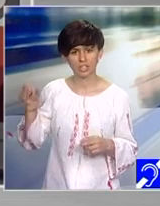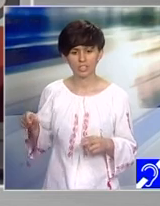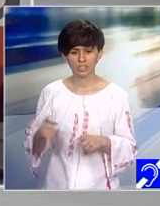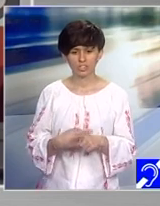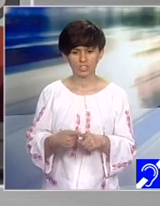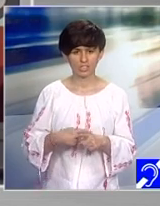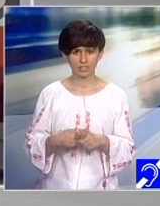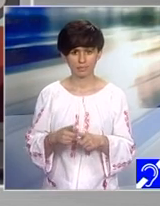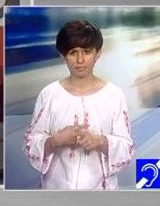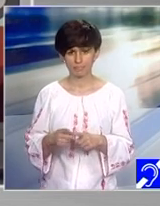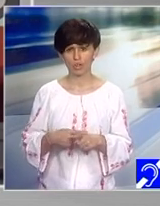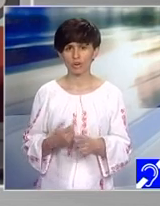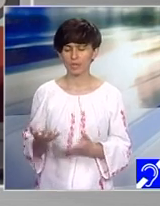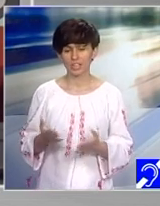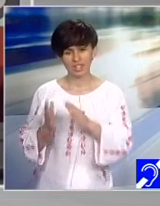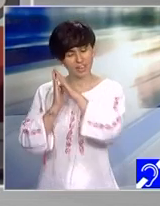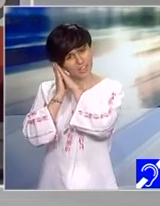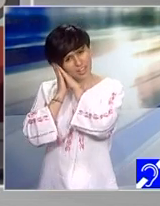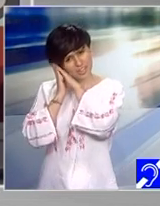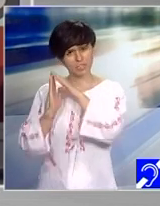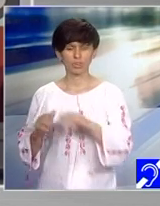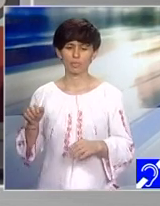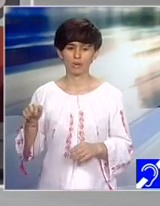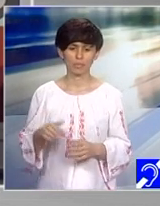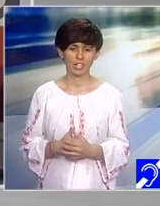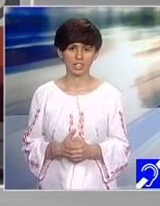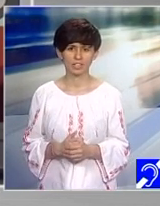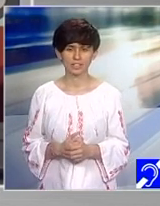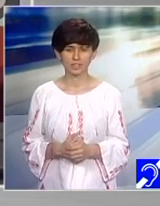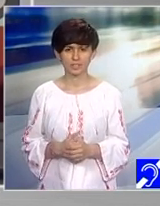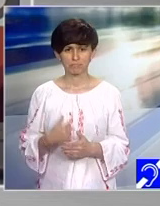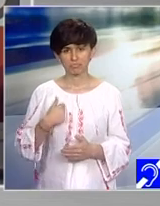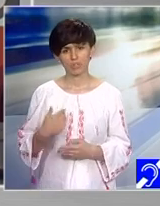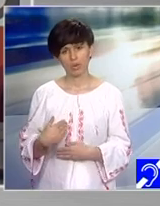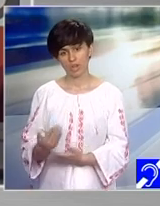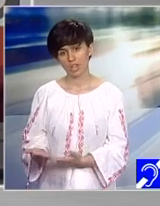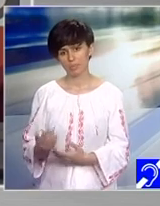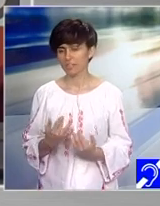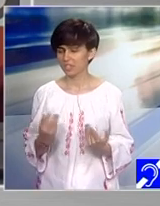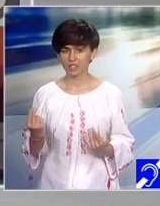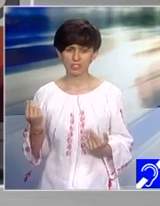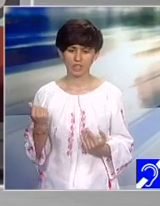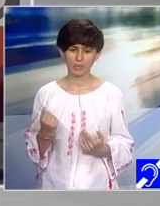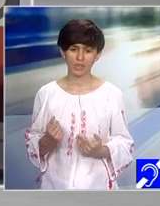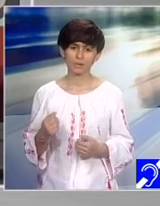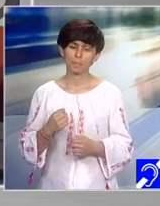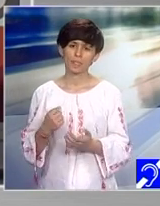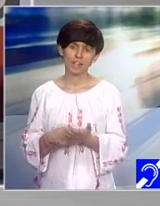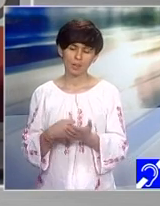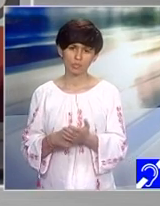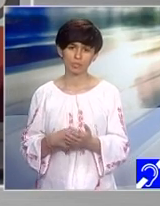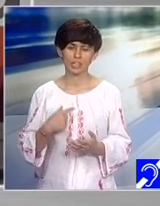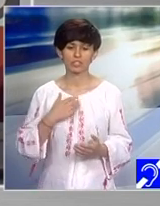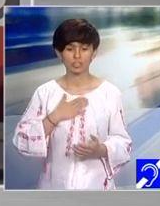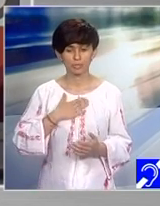pe ea, cum dormeau noaptea în târg pe ea. Și am dat o sumă de bani, am luat-o și mi-e foarte dragă. Nu